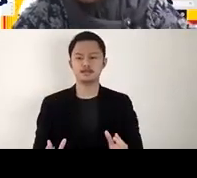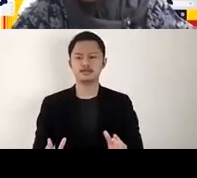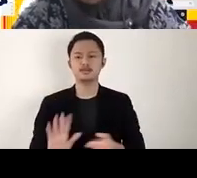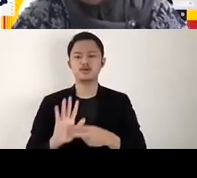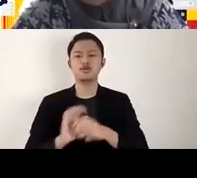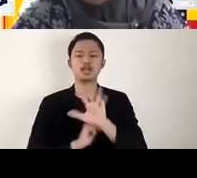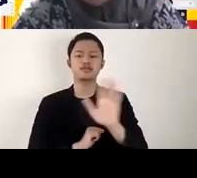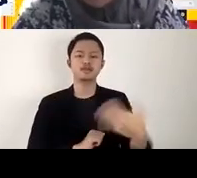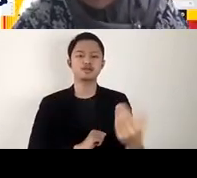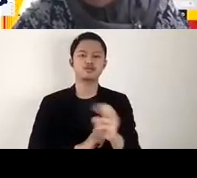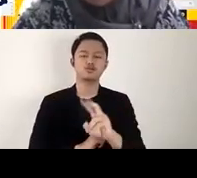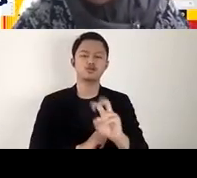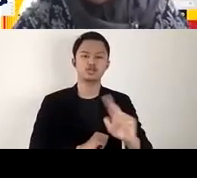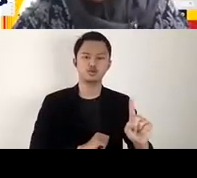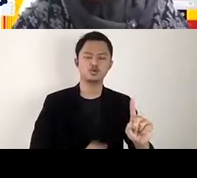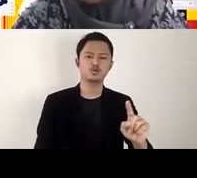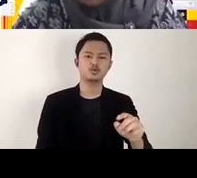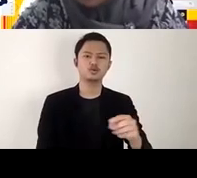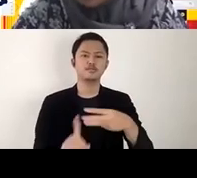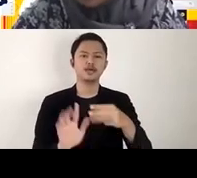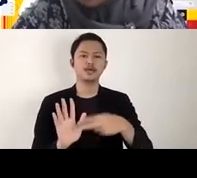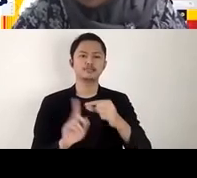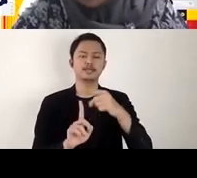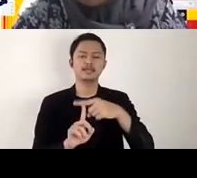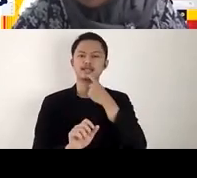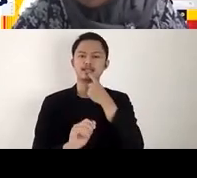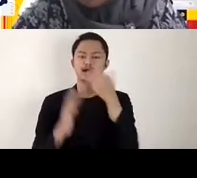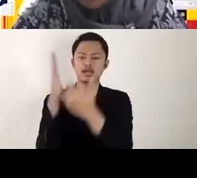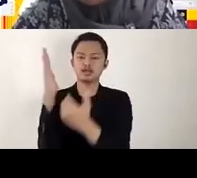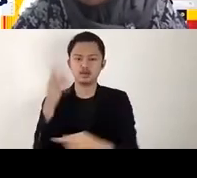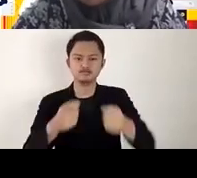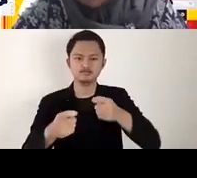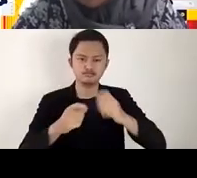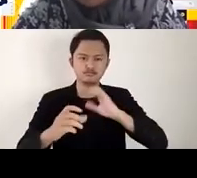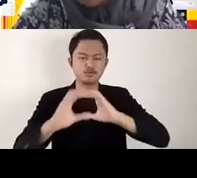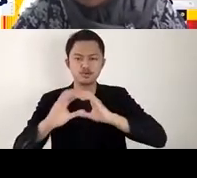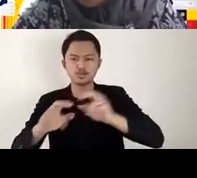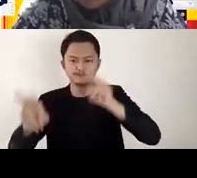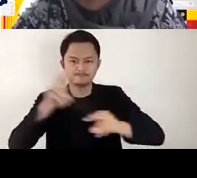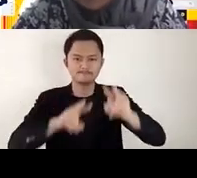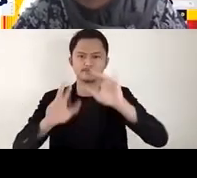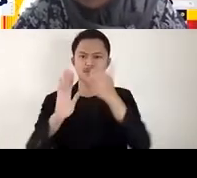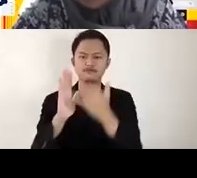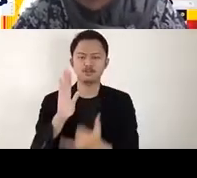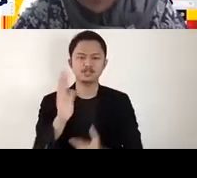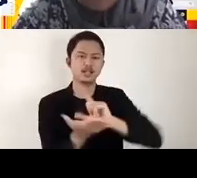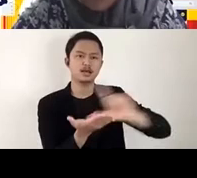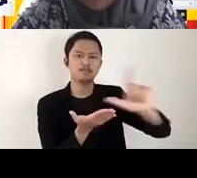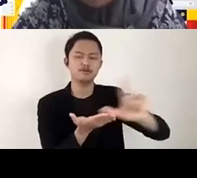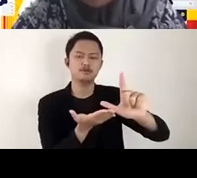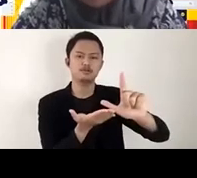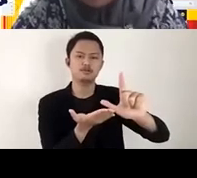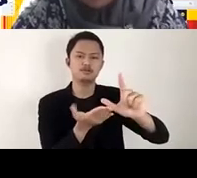2021 mengenai tatacara koordinasi pemantauan evaluasi dan pelaporan pelaksanaan